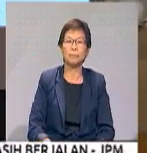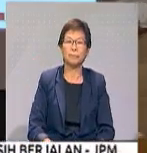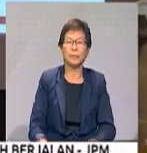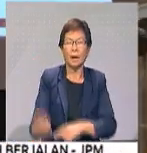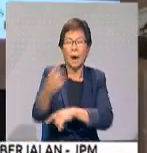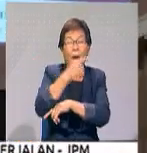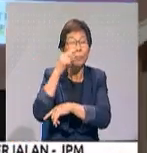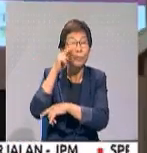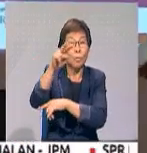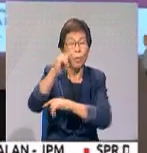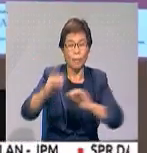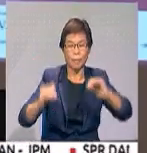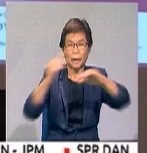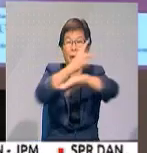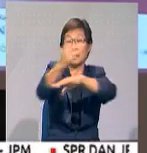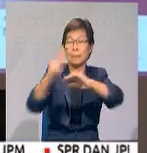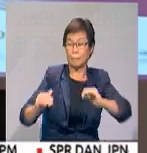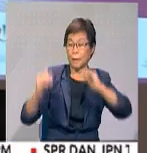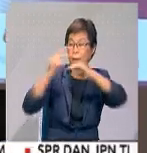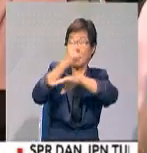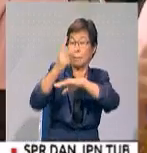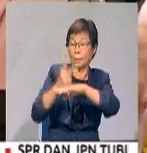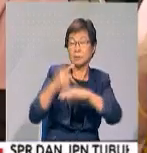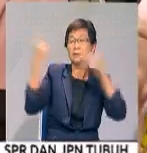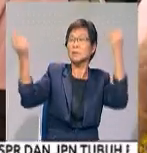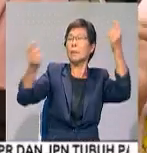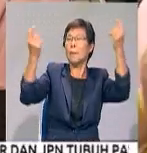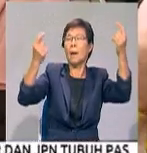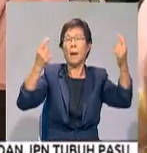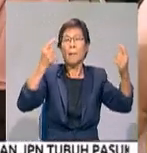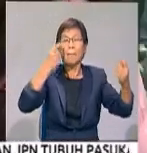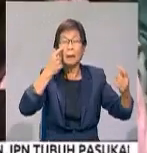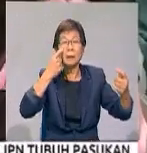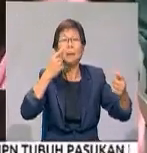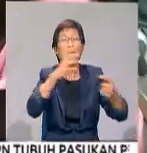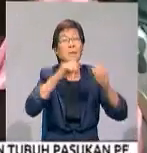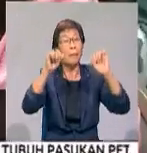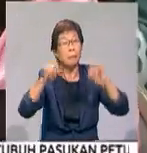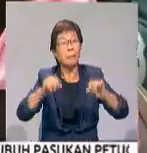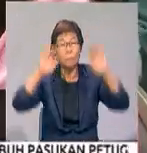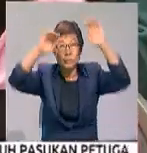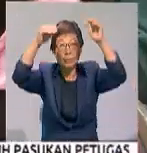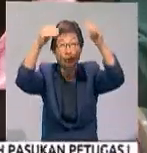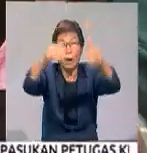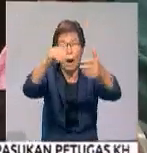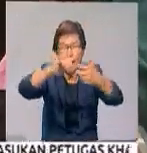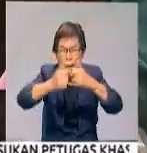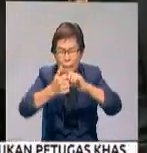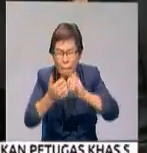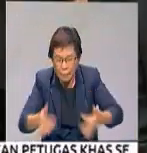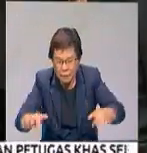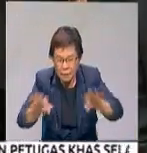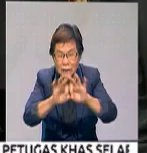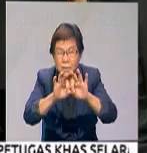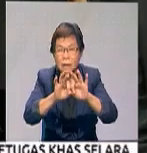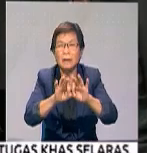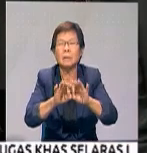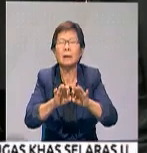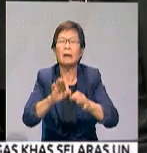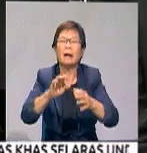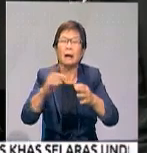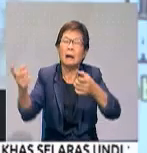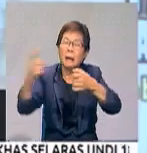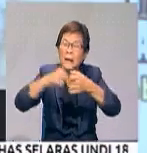Hari Penglihatan Peringkat Kebangsaan bukan setakat sambutan semata, malah ia memberi fokus kepada isu-isu penting berkaitan penyakit